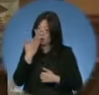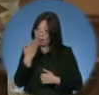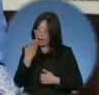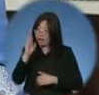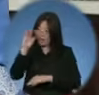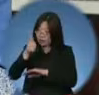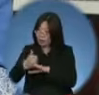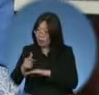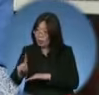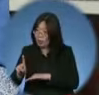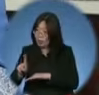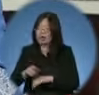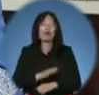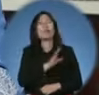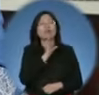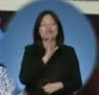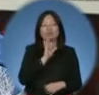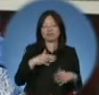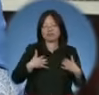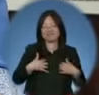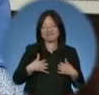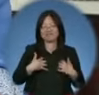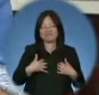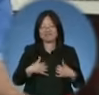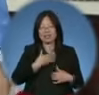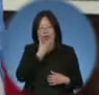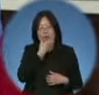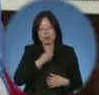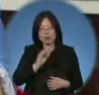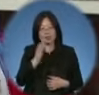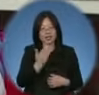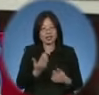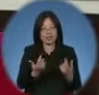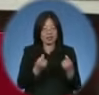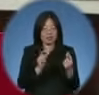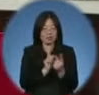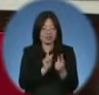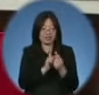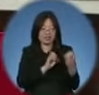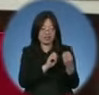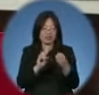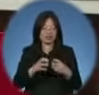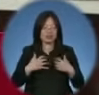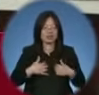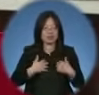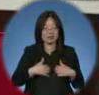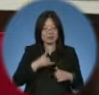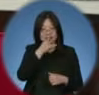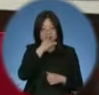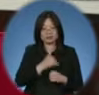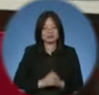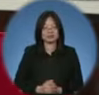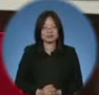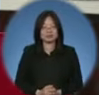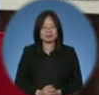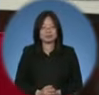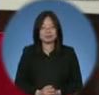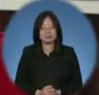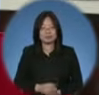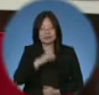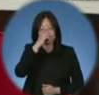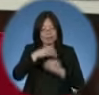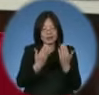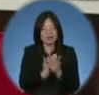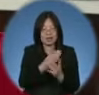결국 재밌어요. 이렇게 만나서 얘기하는 것도 참 재밌고요. 예예. 예. 그냥